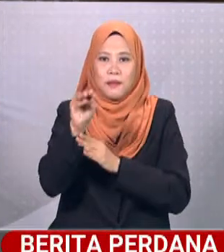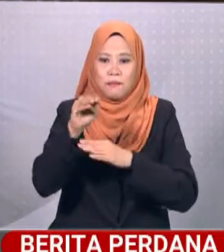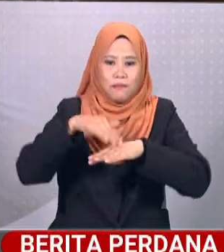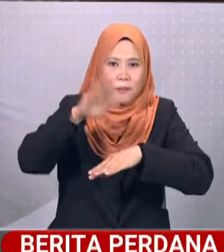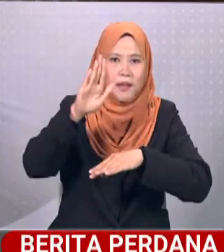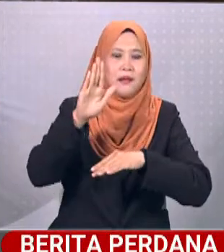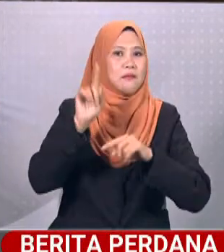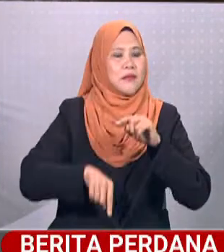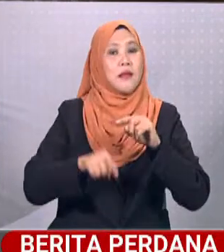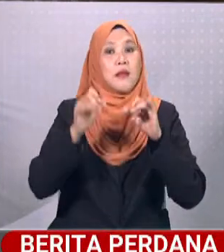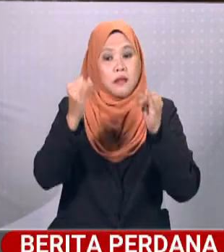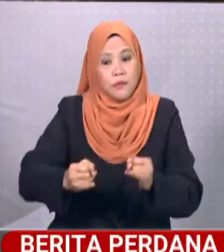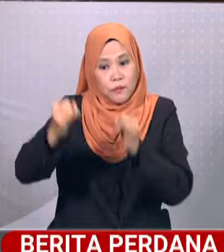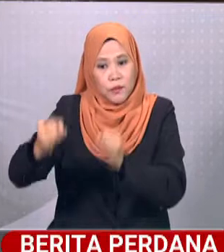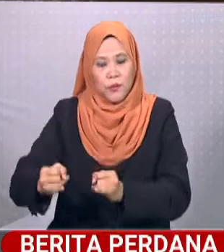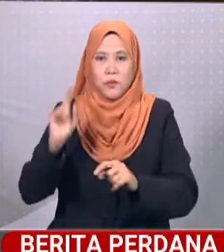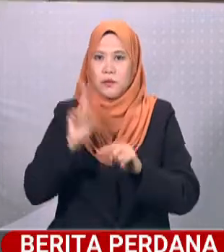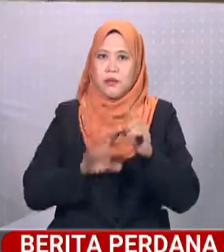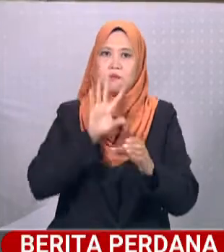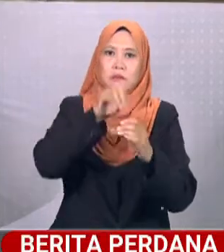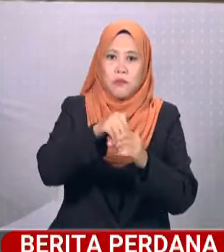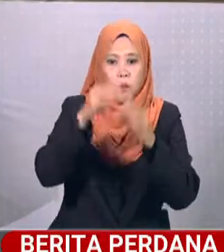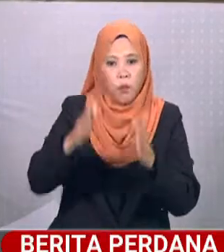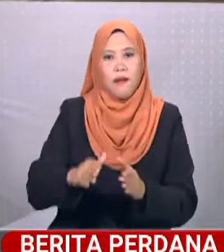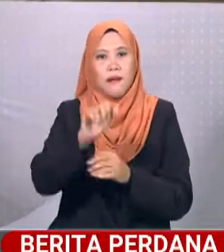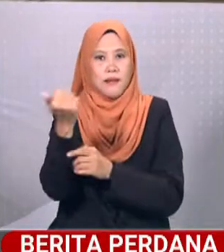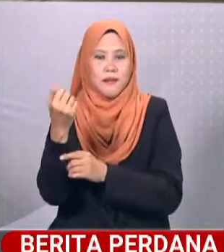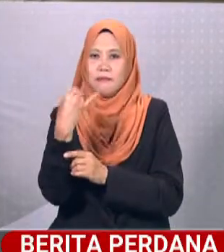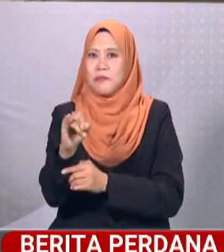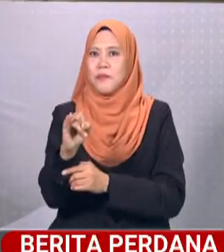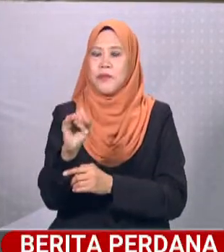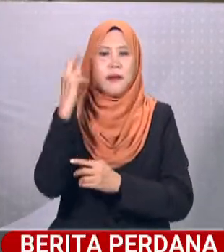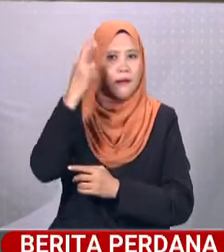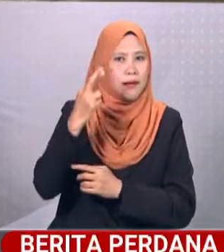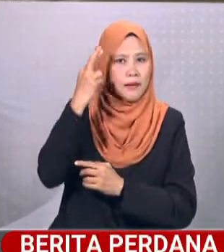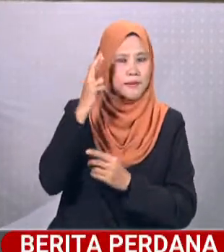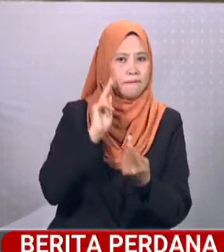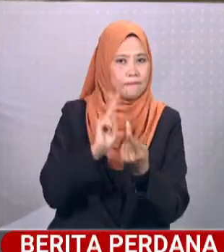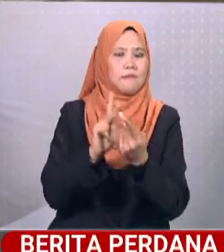kediaman. Individu itu juga tidak boleh disertai orang lain kecuali dengan alasan